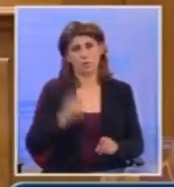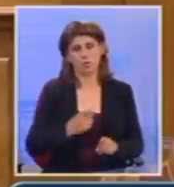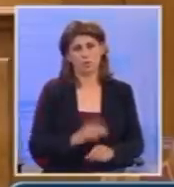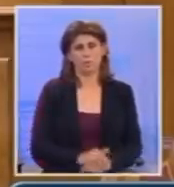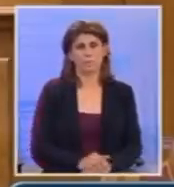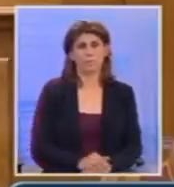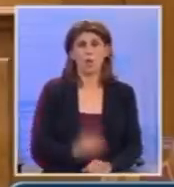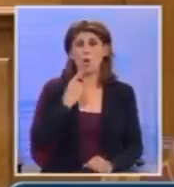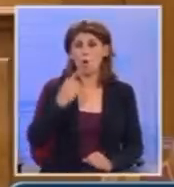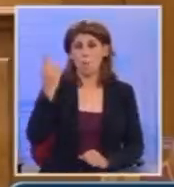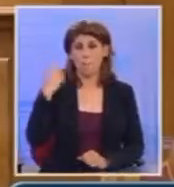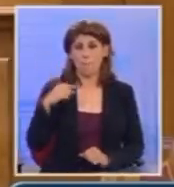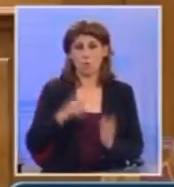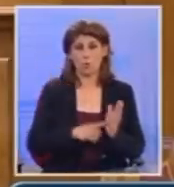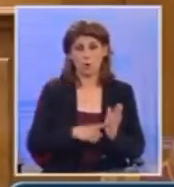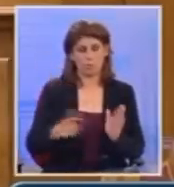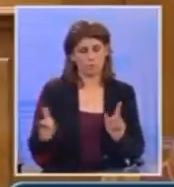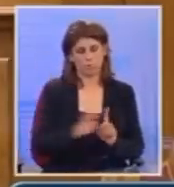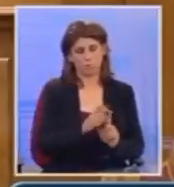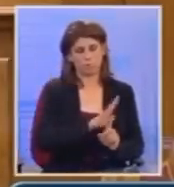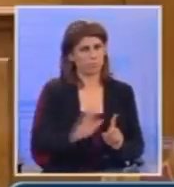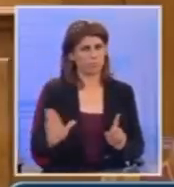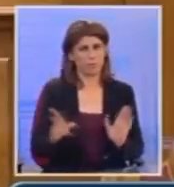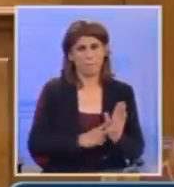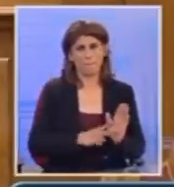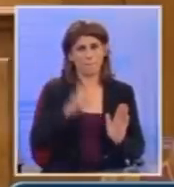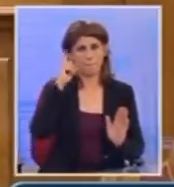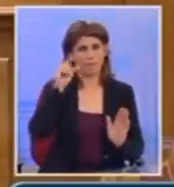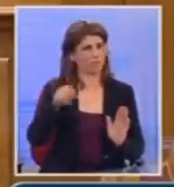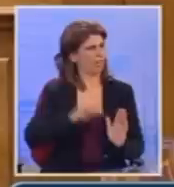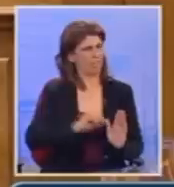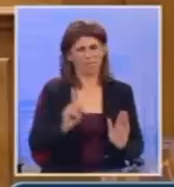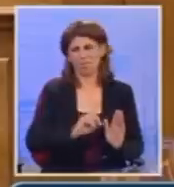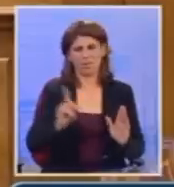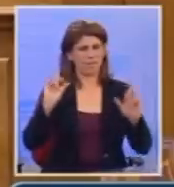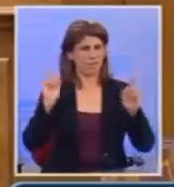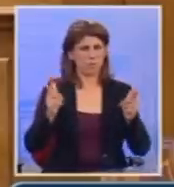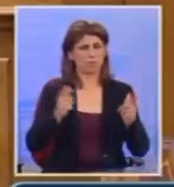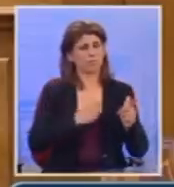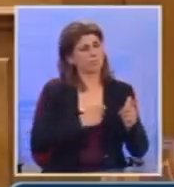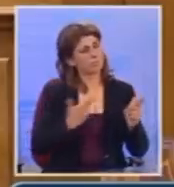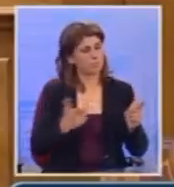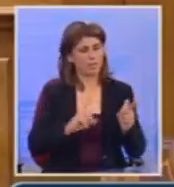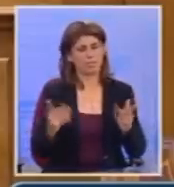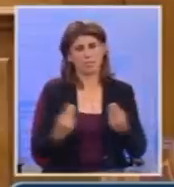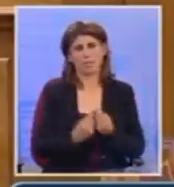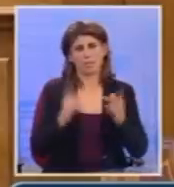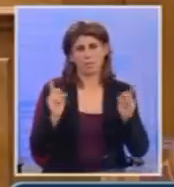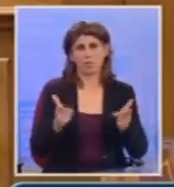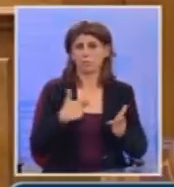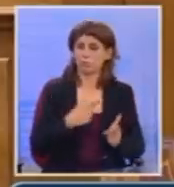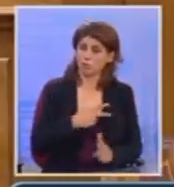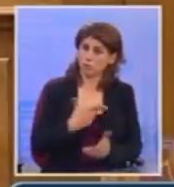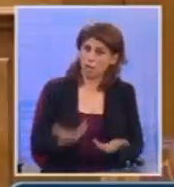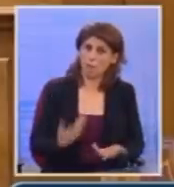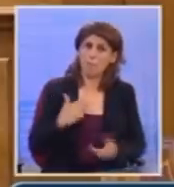Ο προηγούμενος νόμος απέκλειε τους φοιτητές, δεν το θεωρώ δημοκρατικό, δεν το θεωρούμε δημοκρατικό και ορθό. Εμείς